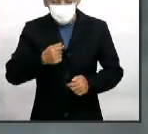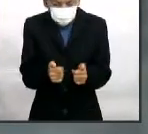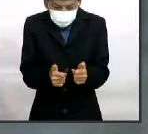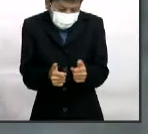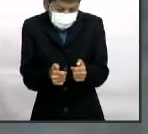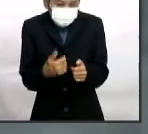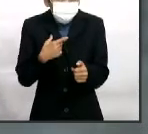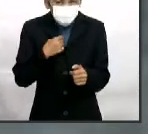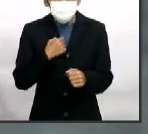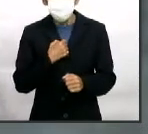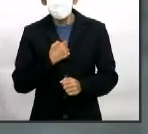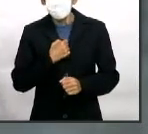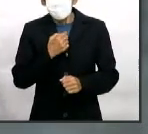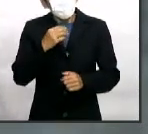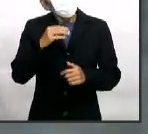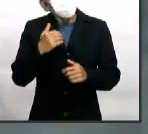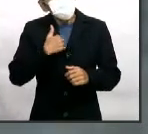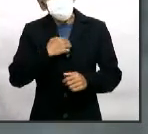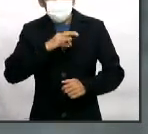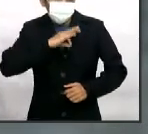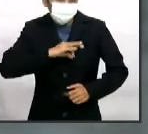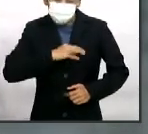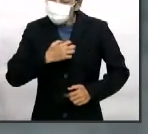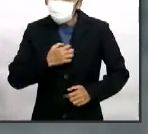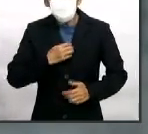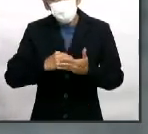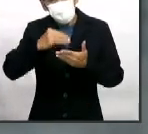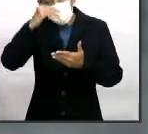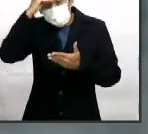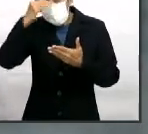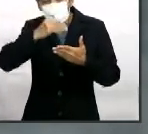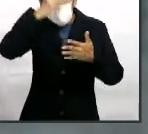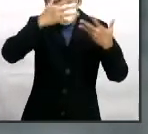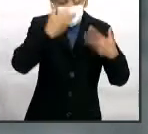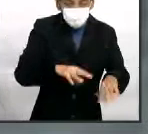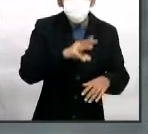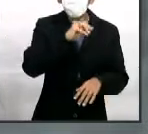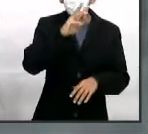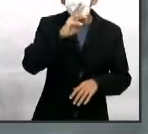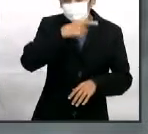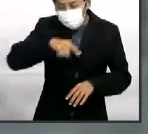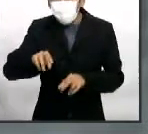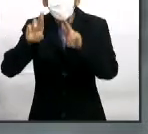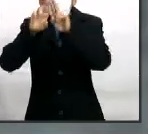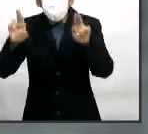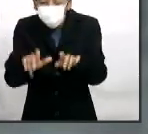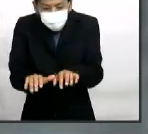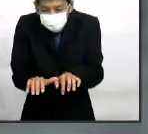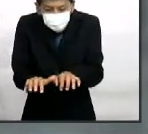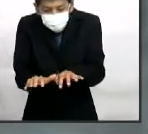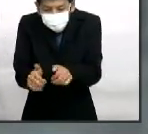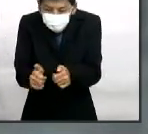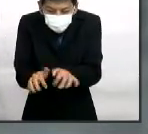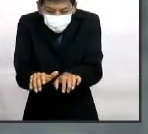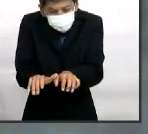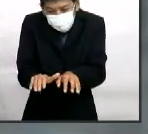มแต่อาจจะไม่ถึงติดมากแต่ก็มีอารมณ์แบบเหมือนเลิกเรียนตอนม.ปลายไปเล่นอยู่ในร้านเกมกับเพื่อนอะไรอ